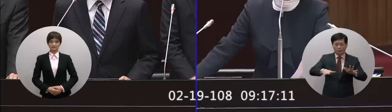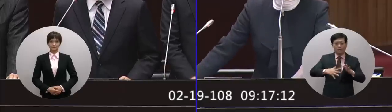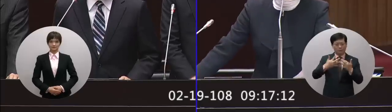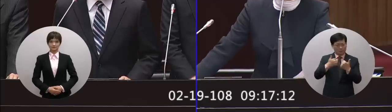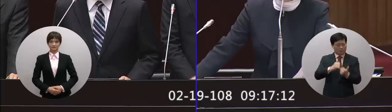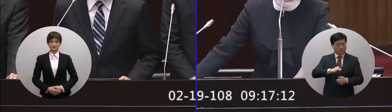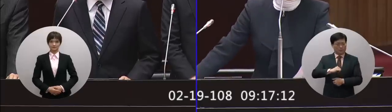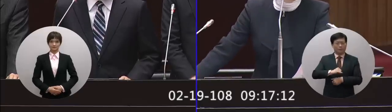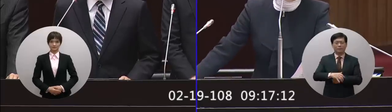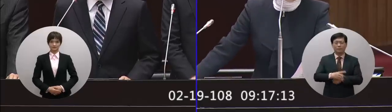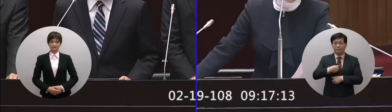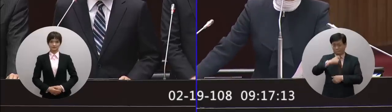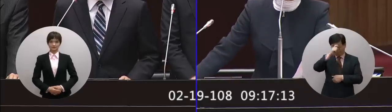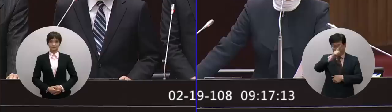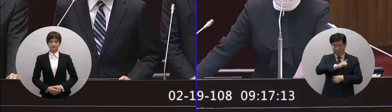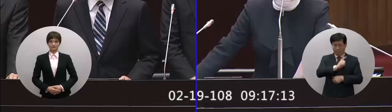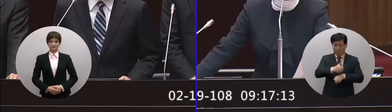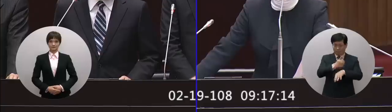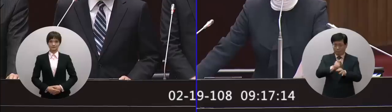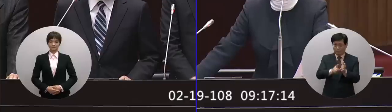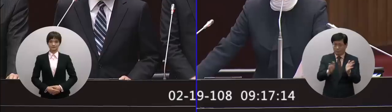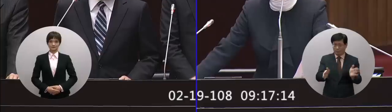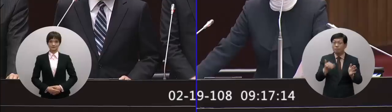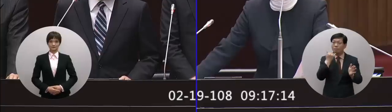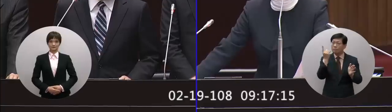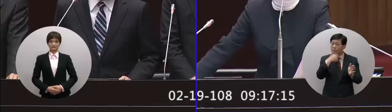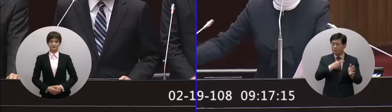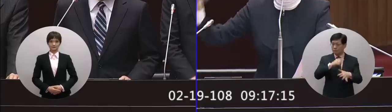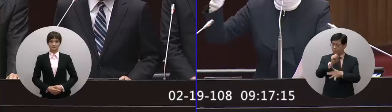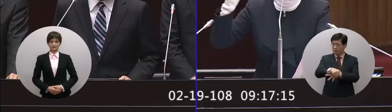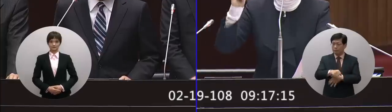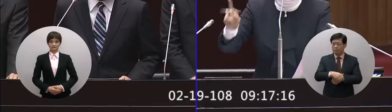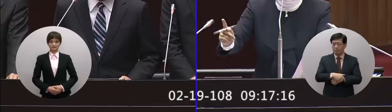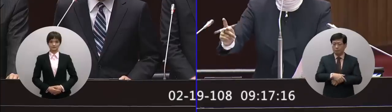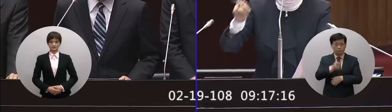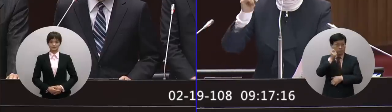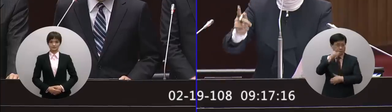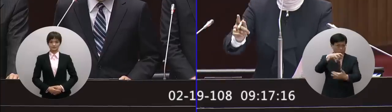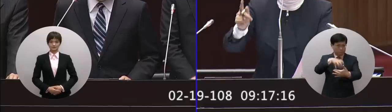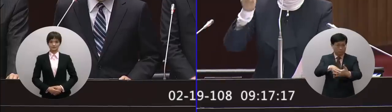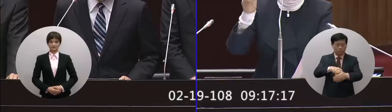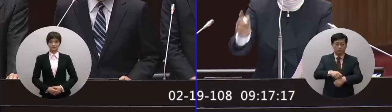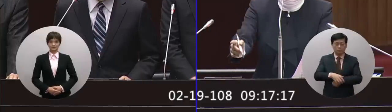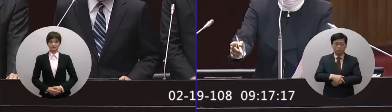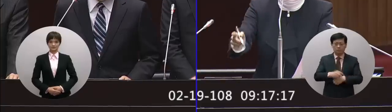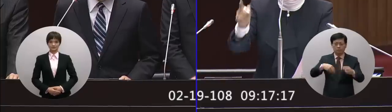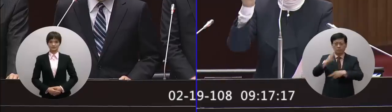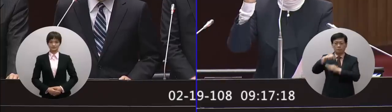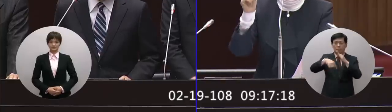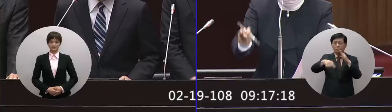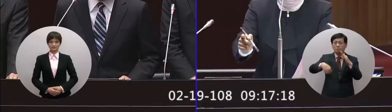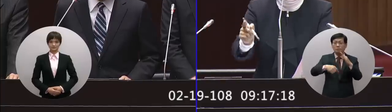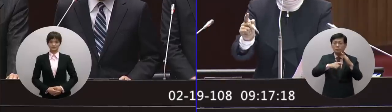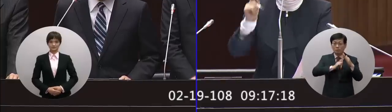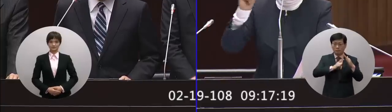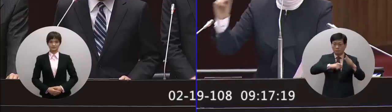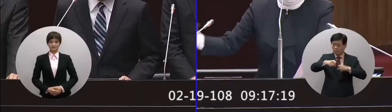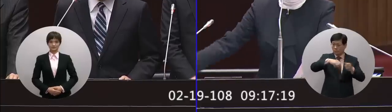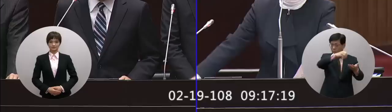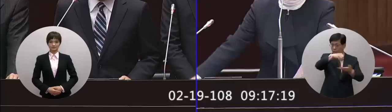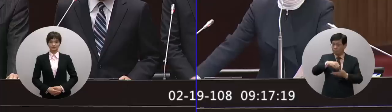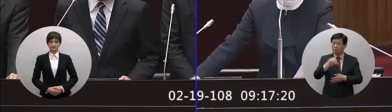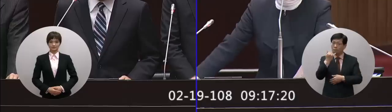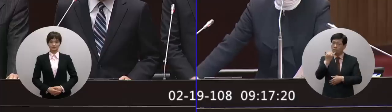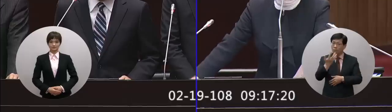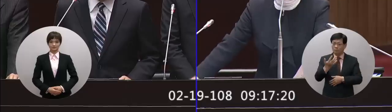会。我希望在您的任内，是不是能够答应我，一个月之内把行政院的版本送出